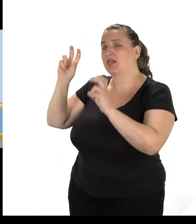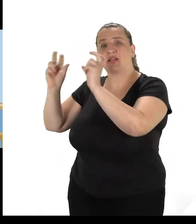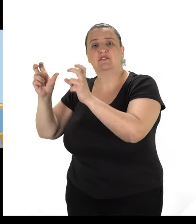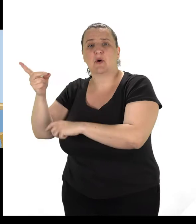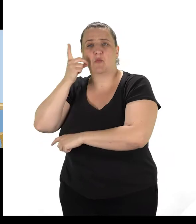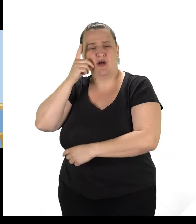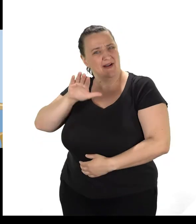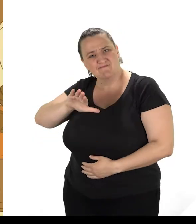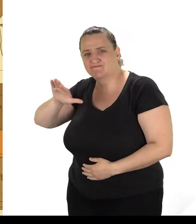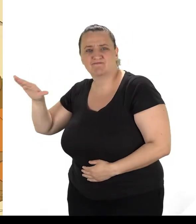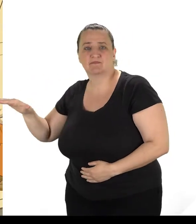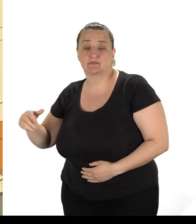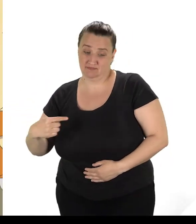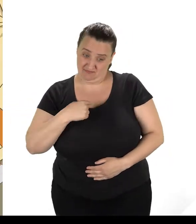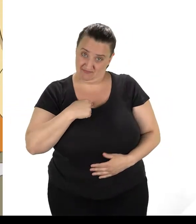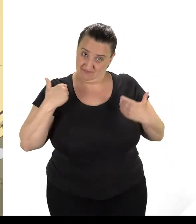ou le téléphone.